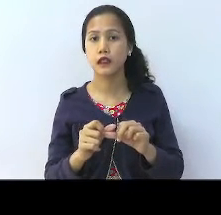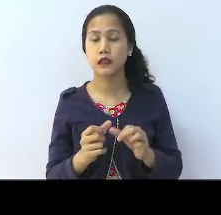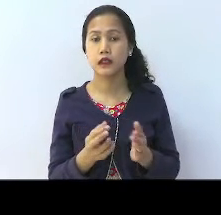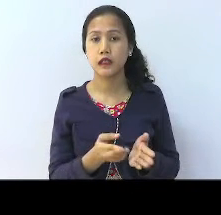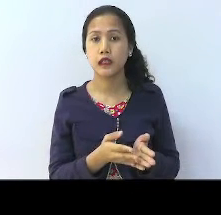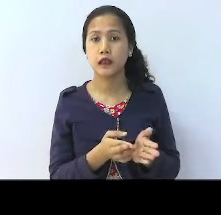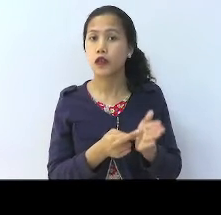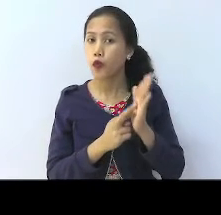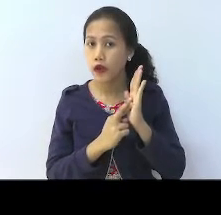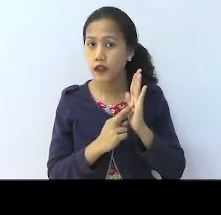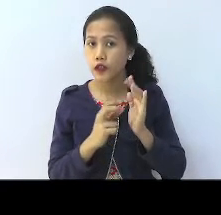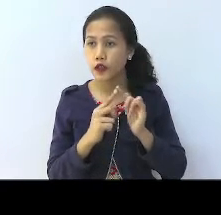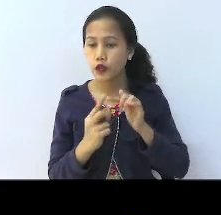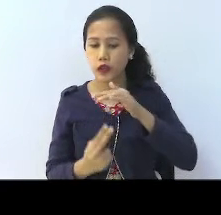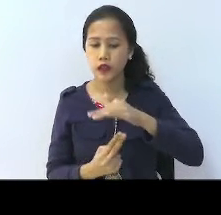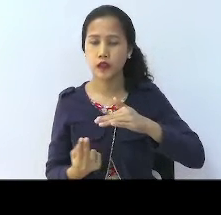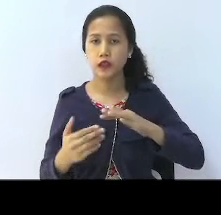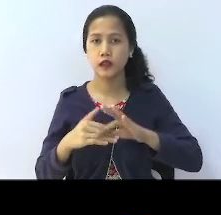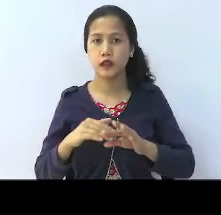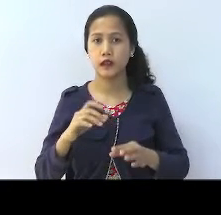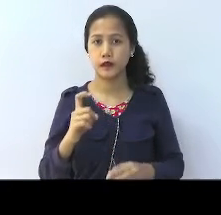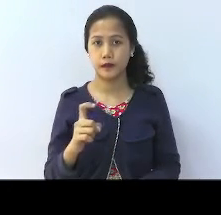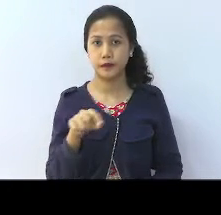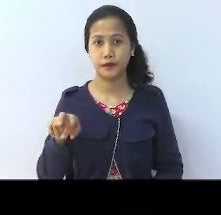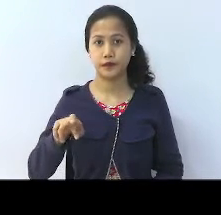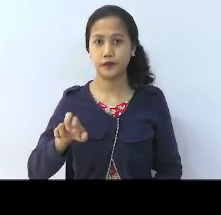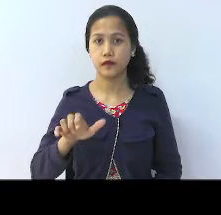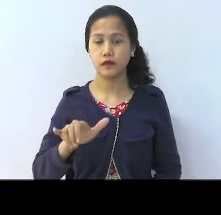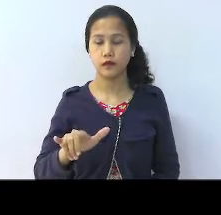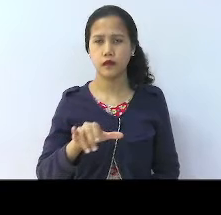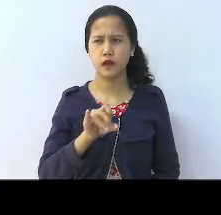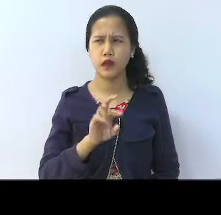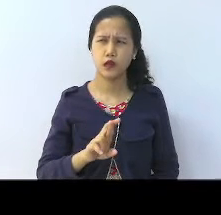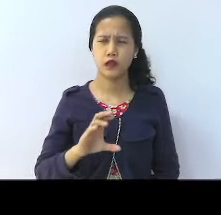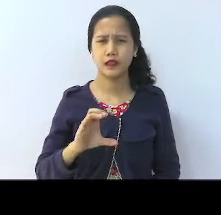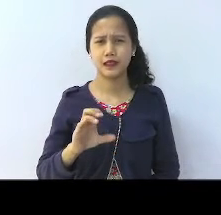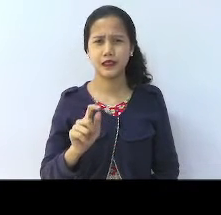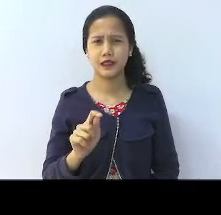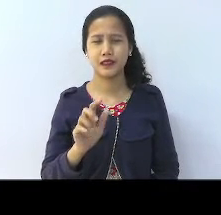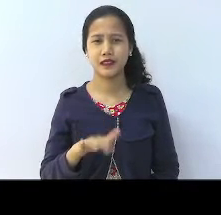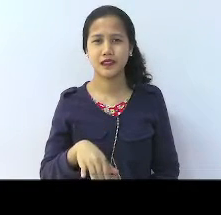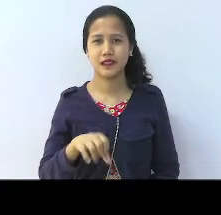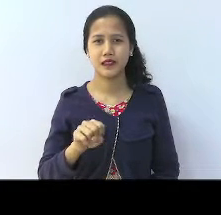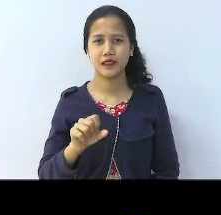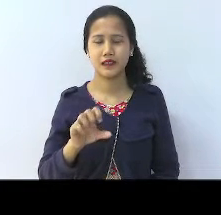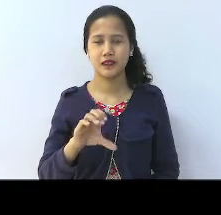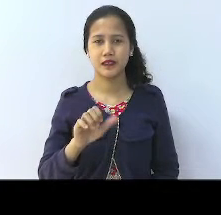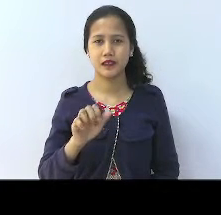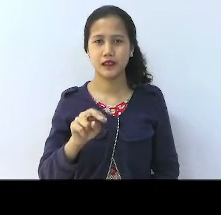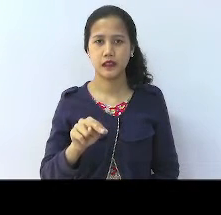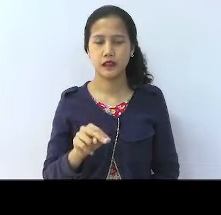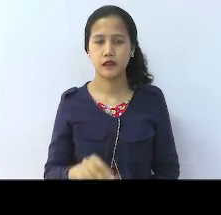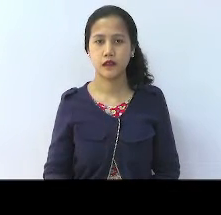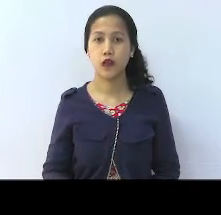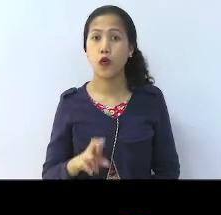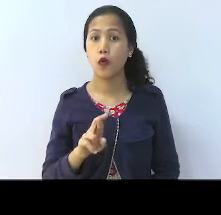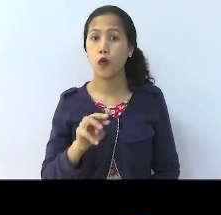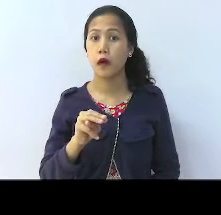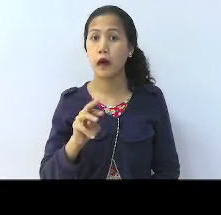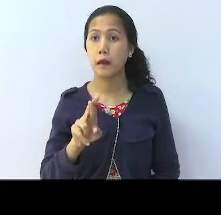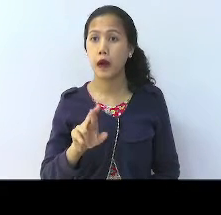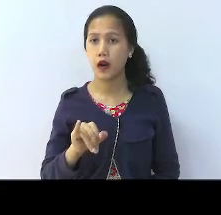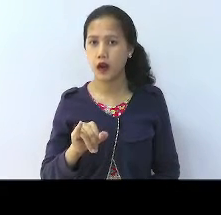maayos. Pwede ka rin i-refer sa dentist para ma-check ang kondisyon ng inyong ngipin at panga. Pwede